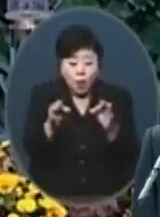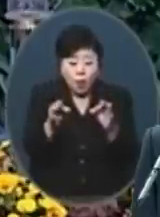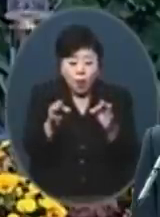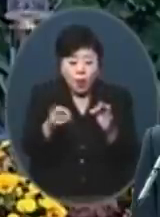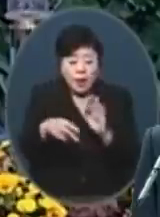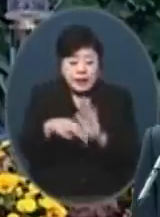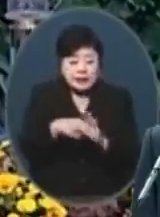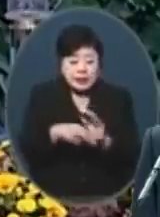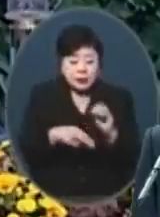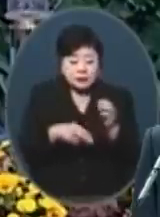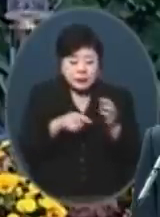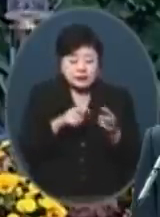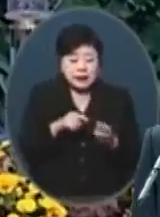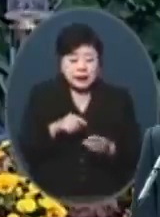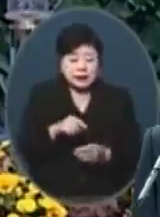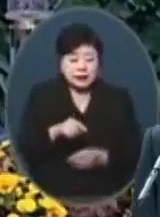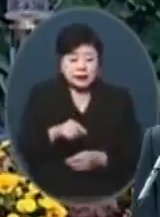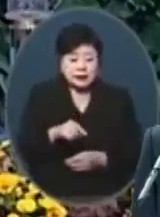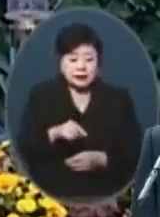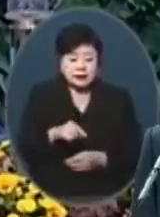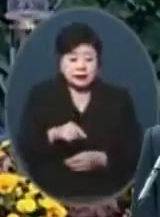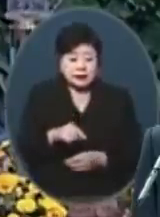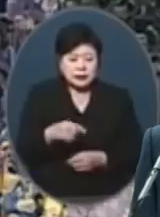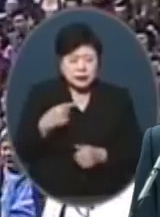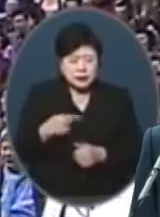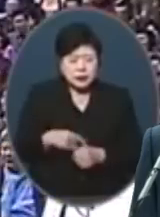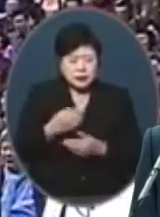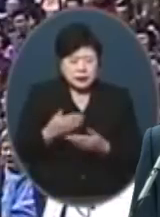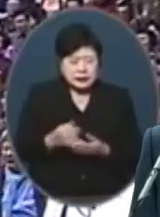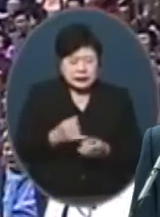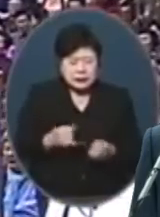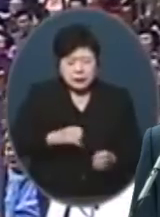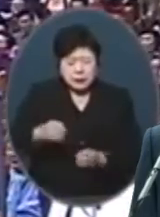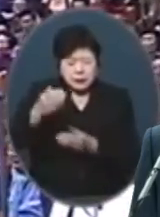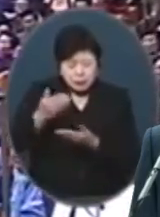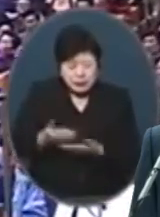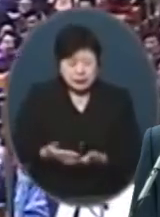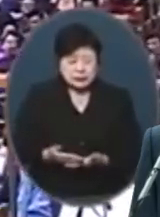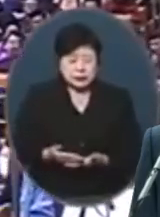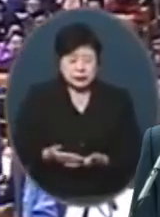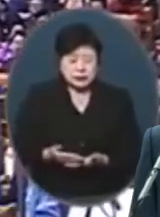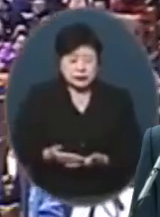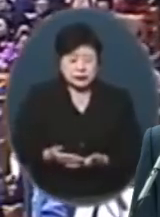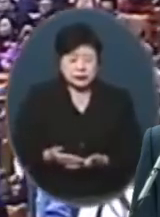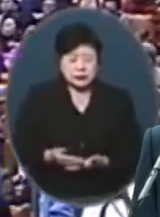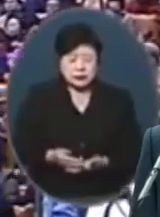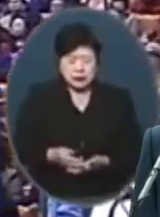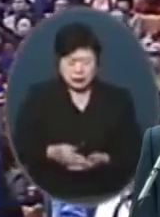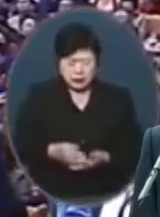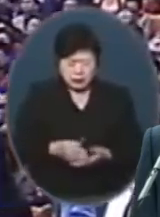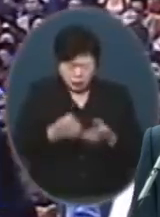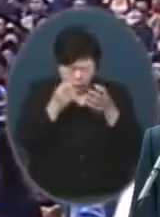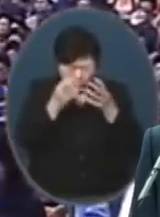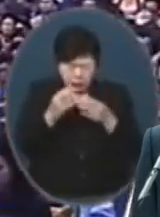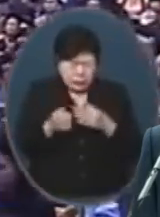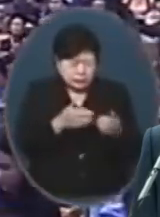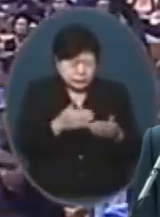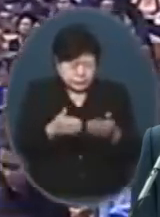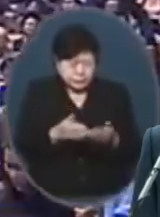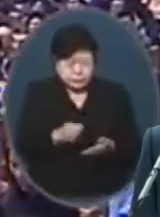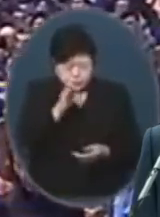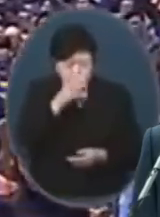이사야 53장 3절로 4절을 보면 그는 멸시를 받아 사람들에게 버림받았으며 강고를 많이 겪었으며 질고를 아는